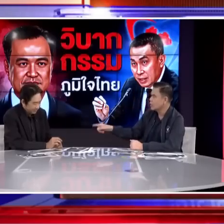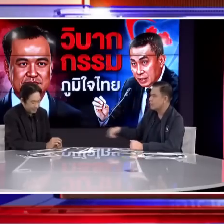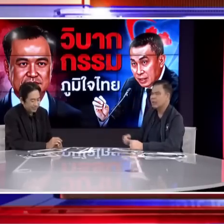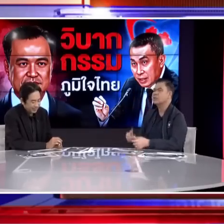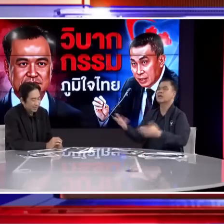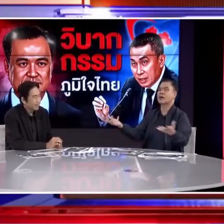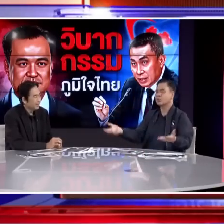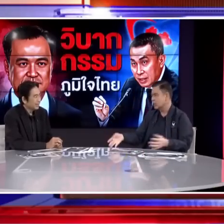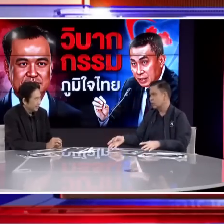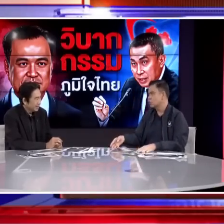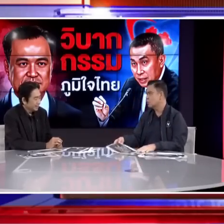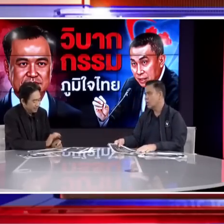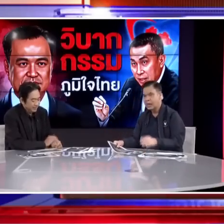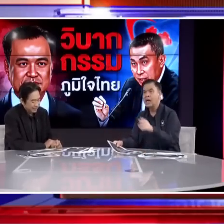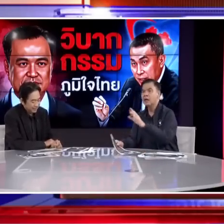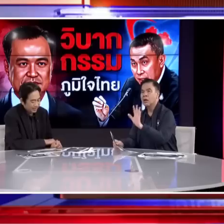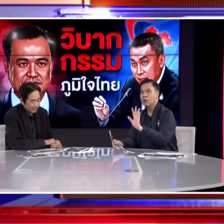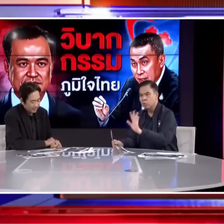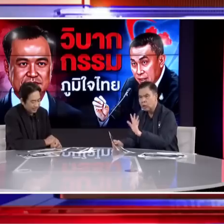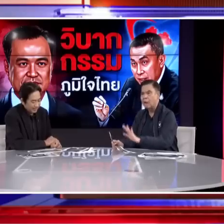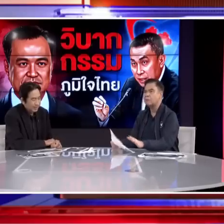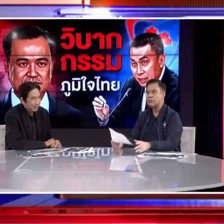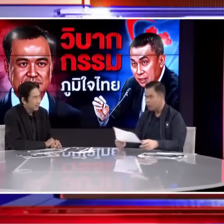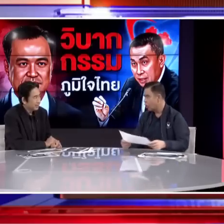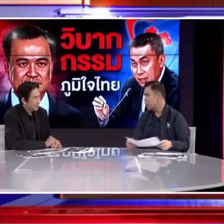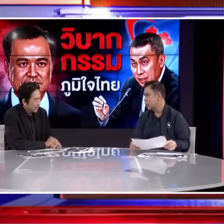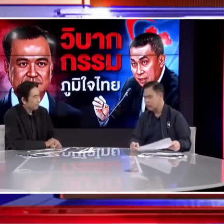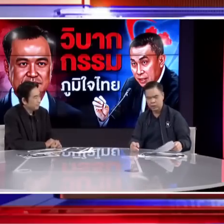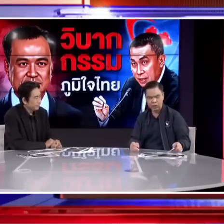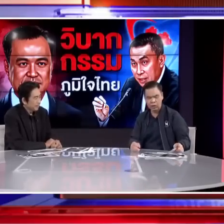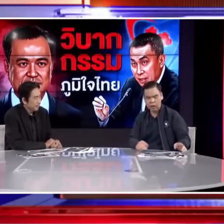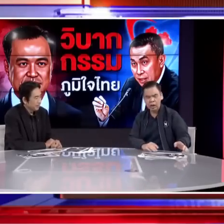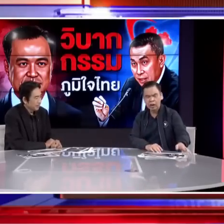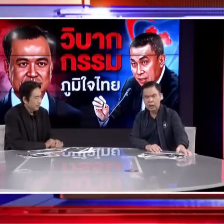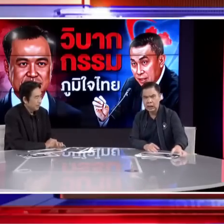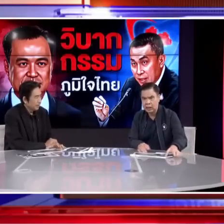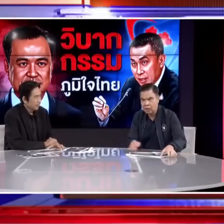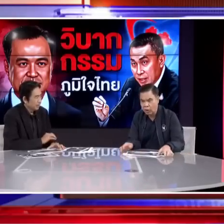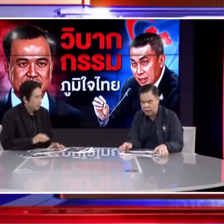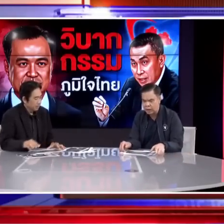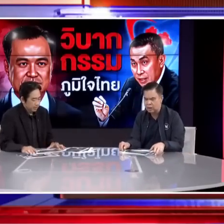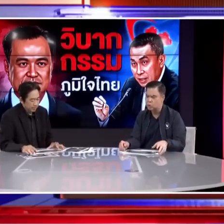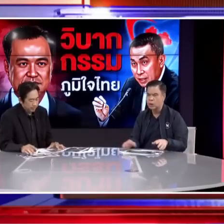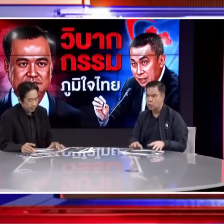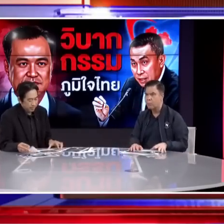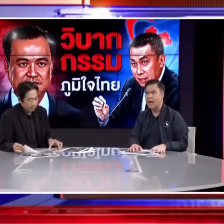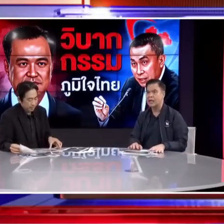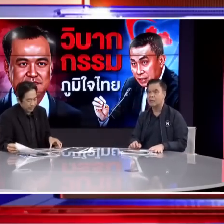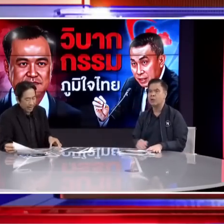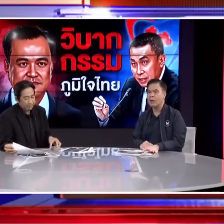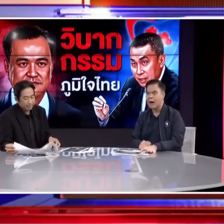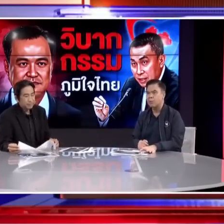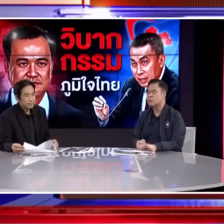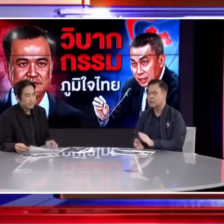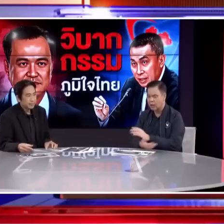เข้าเฝ้าโฆษณาไหมก็ยังทำธุรกิจอยู่อันนี้ทุกอย่างมันมีร่องรอยนะร่องรอยอีกคนนึงที่ถูกกระทบมาก